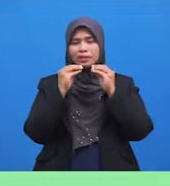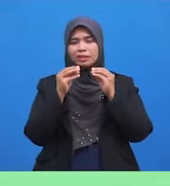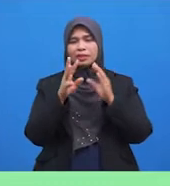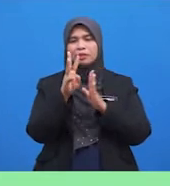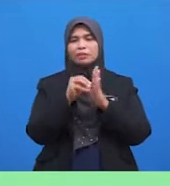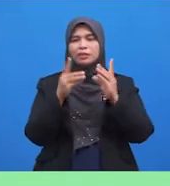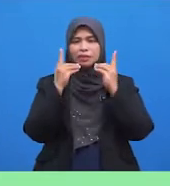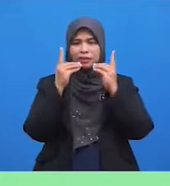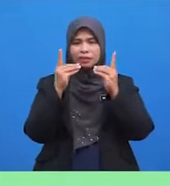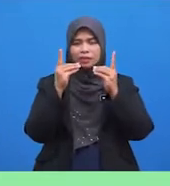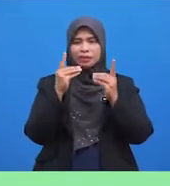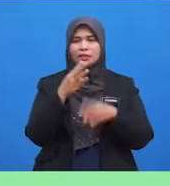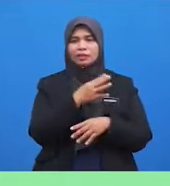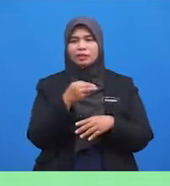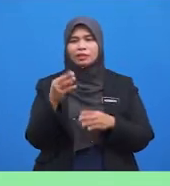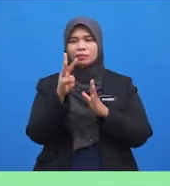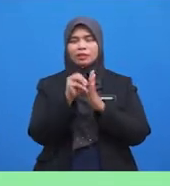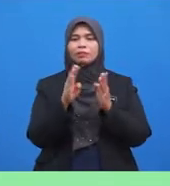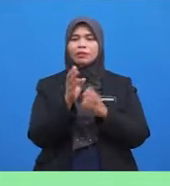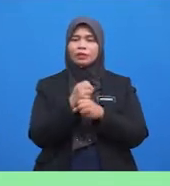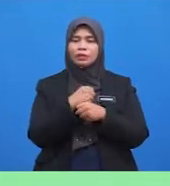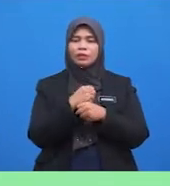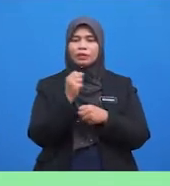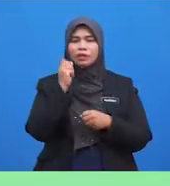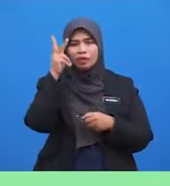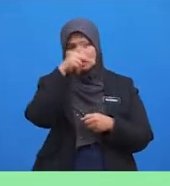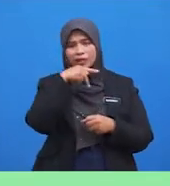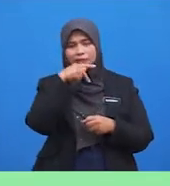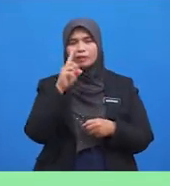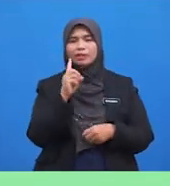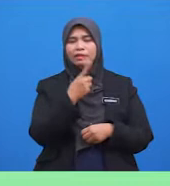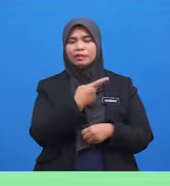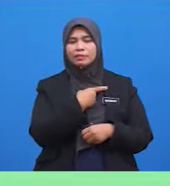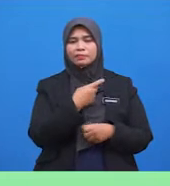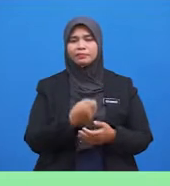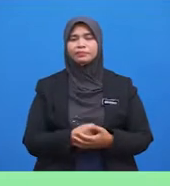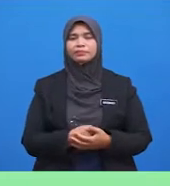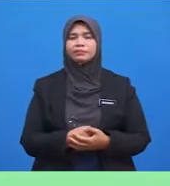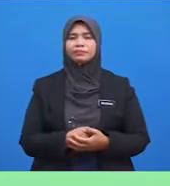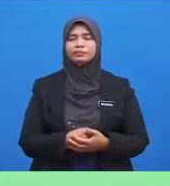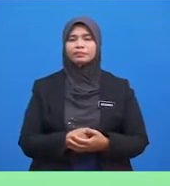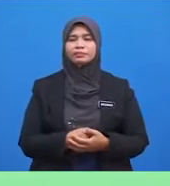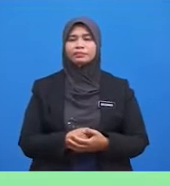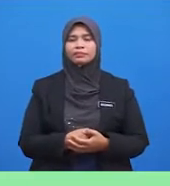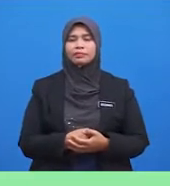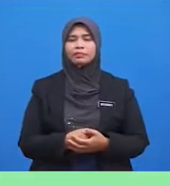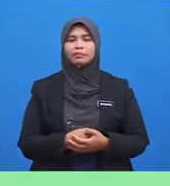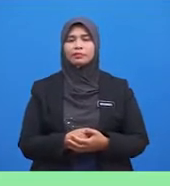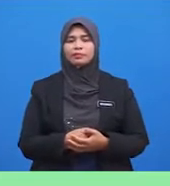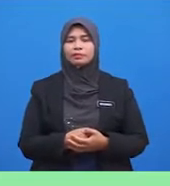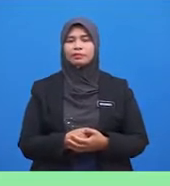mengajar, mendidik dan membentuk akhlak kita, ya. Okey,